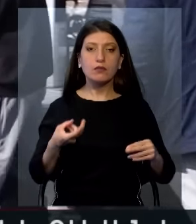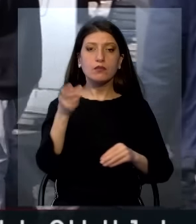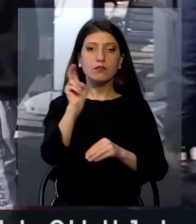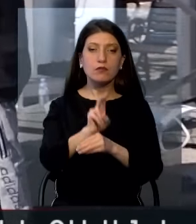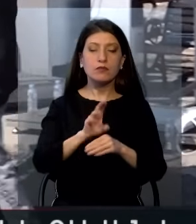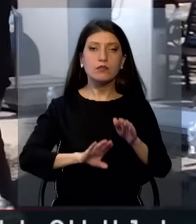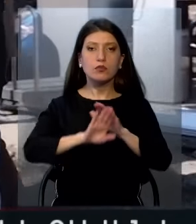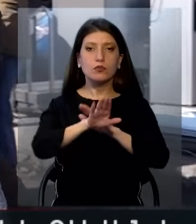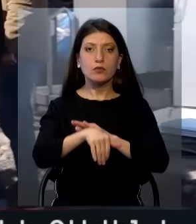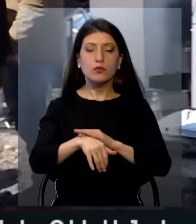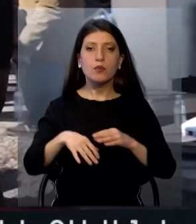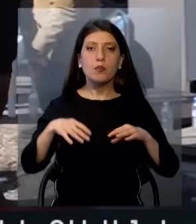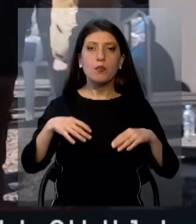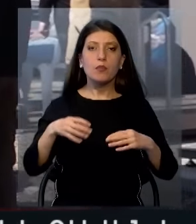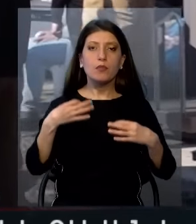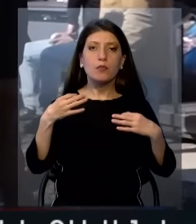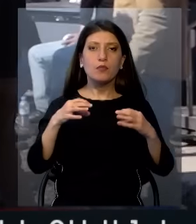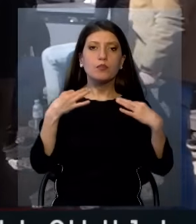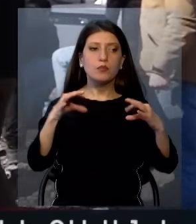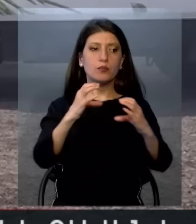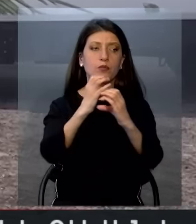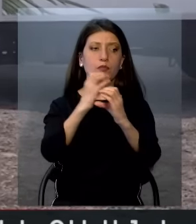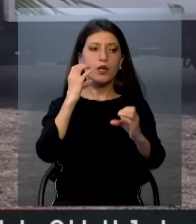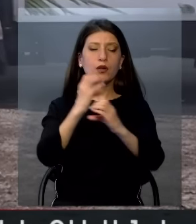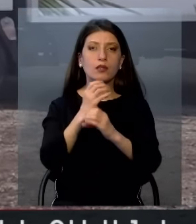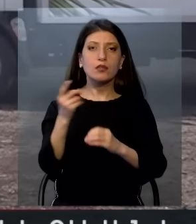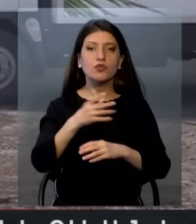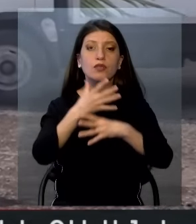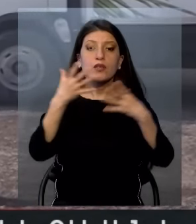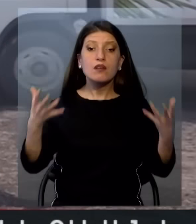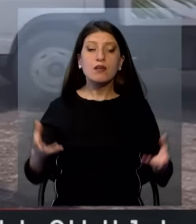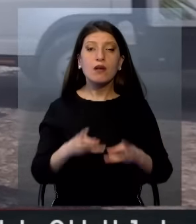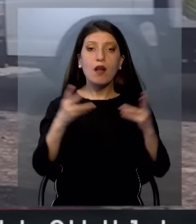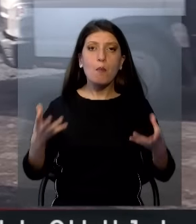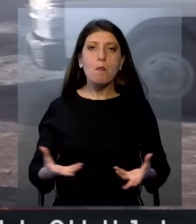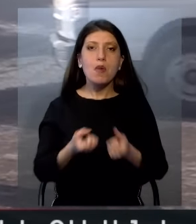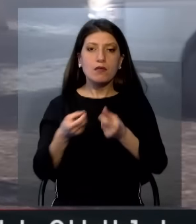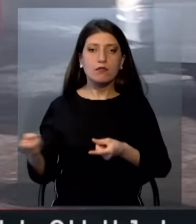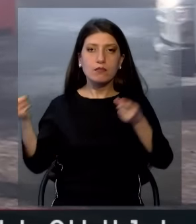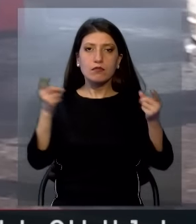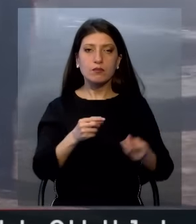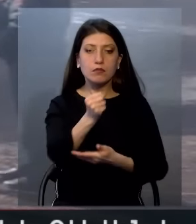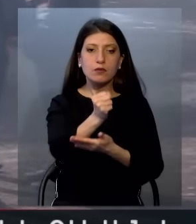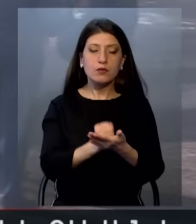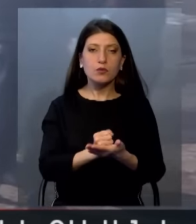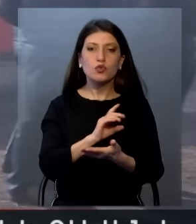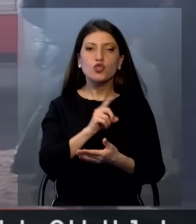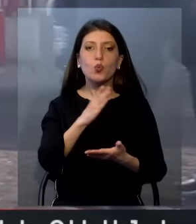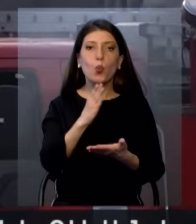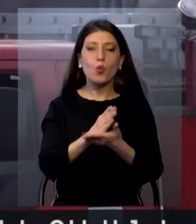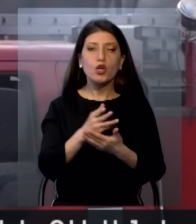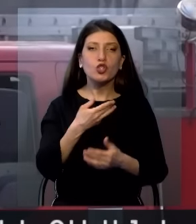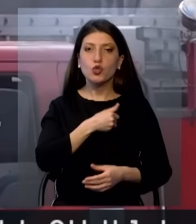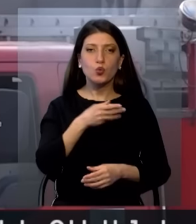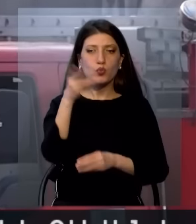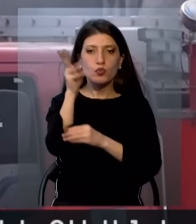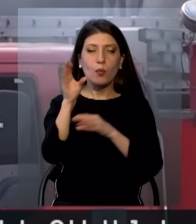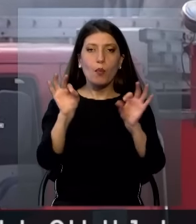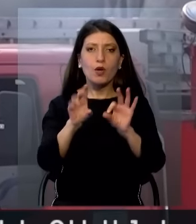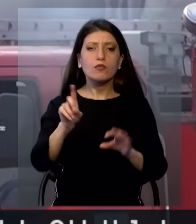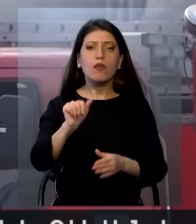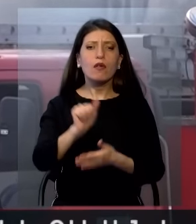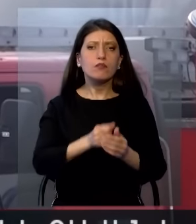ընկերության բեռնատարները, տանում կրակից փրկվածը։ Պահեստում ապրանք ունեցողները չեն ուզում տեսախցիկի առաջ պատմել, թե ինչը